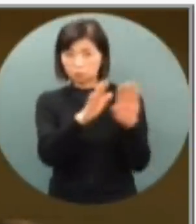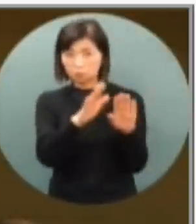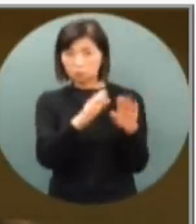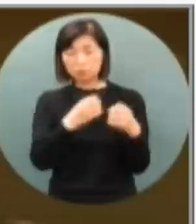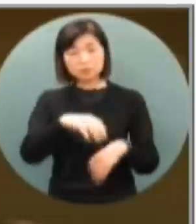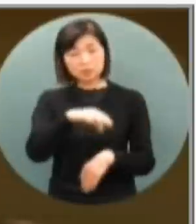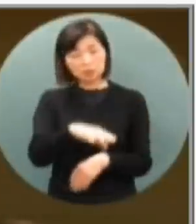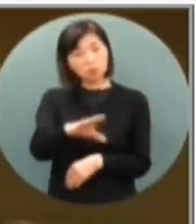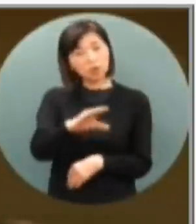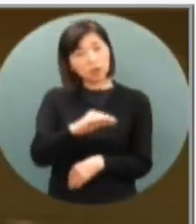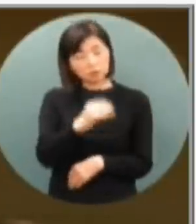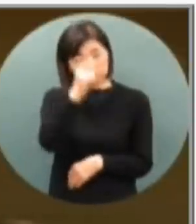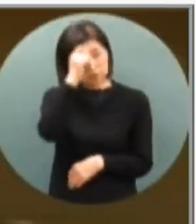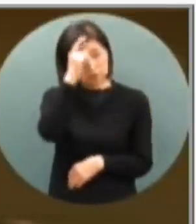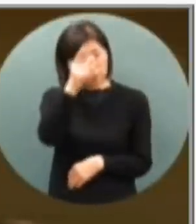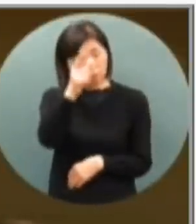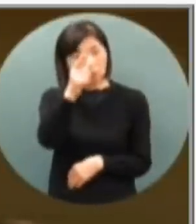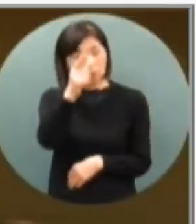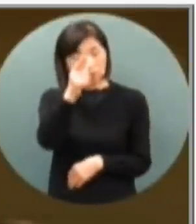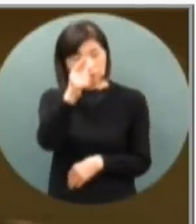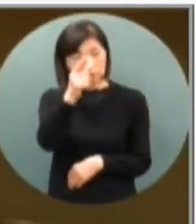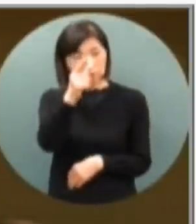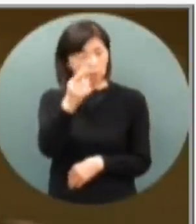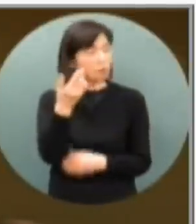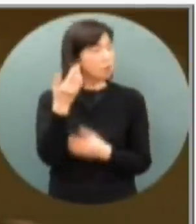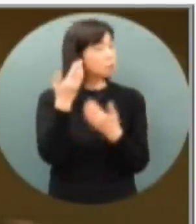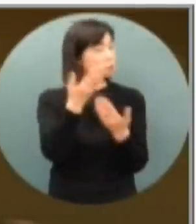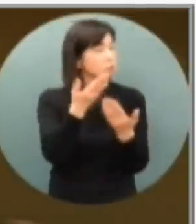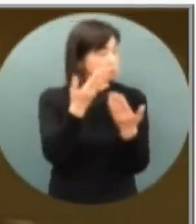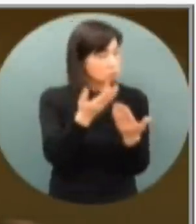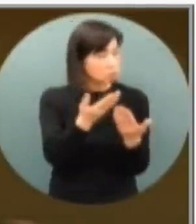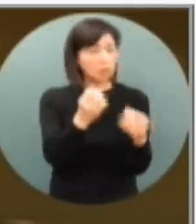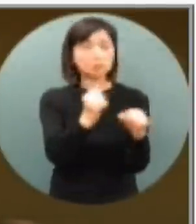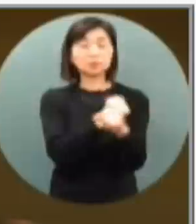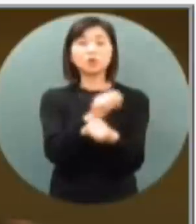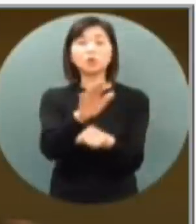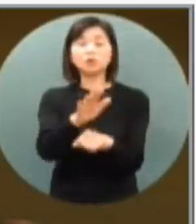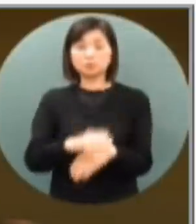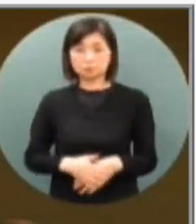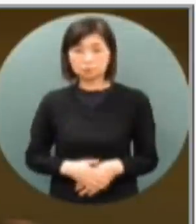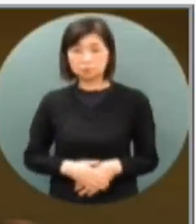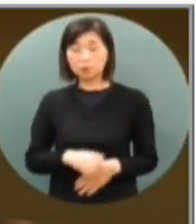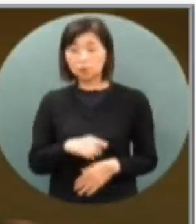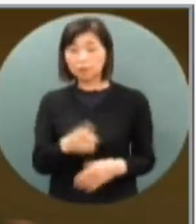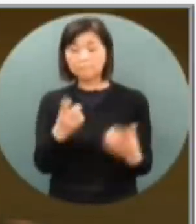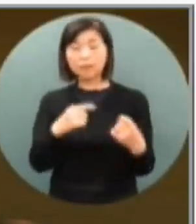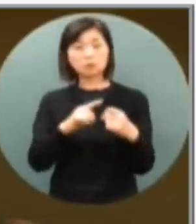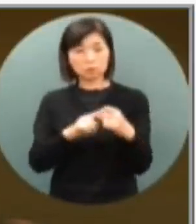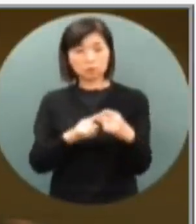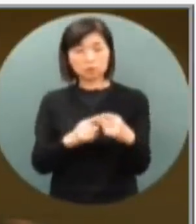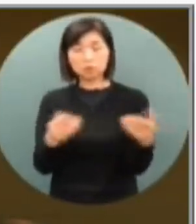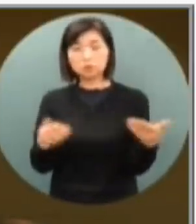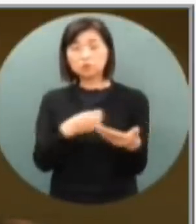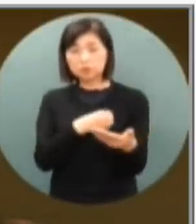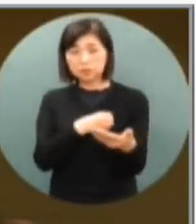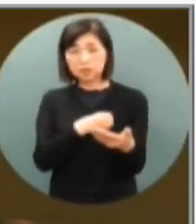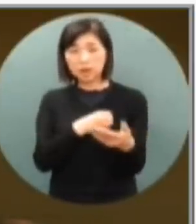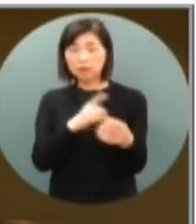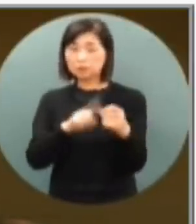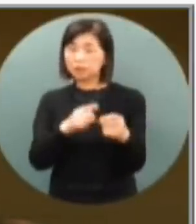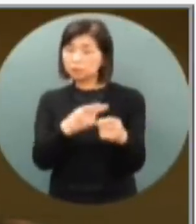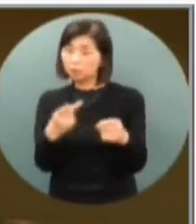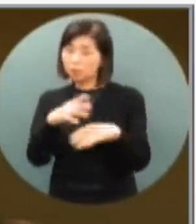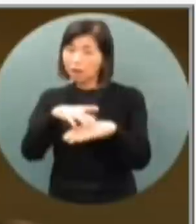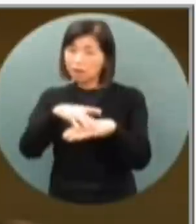望などを丁寧に聞き取りをしている事業でございます。こちらについては毎年度職員が年度の早い時期に訪問いたしまして